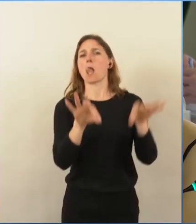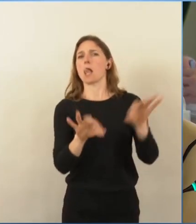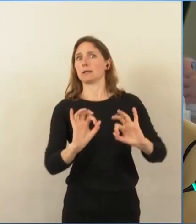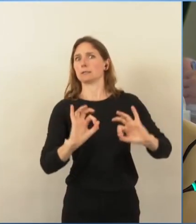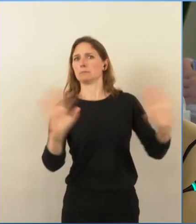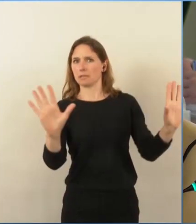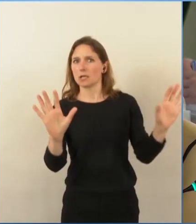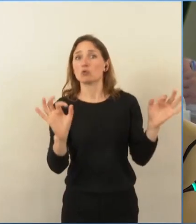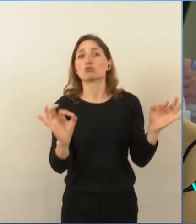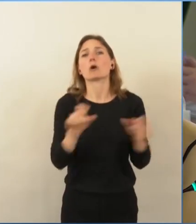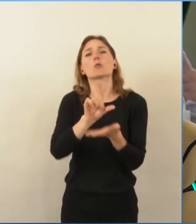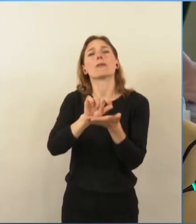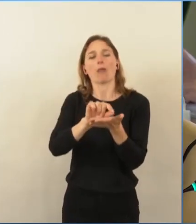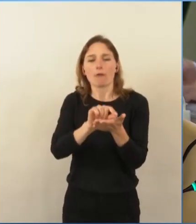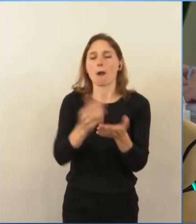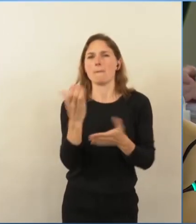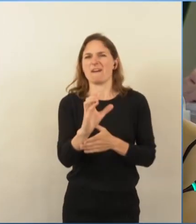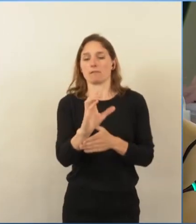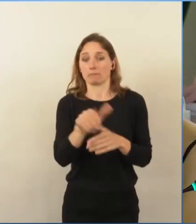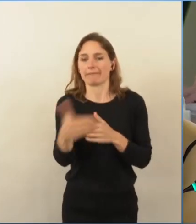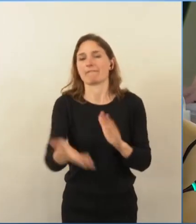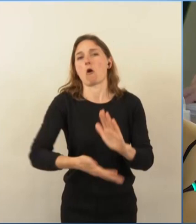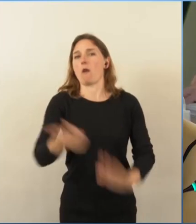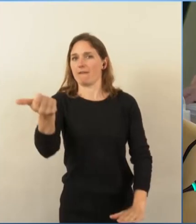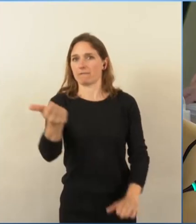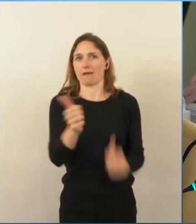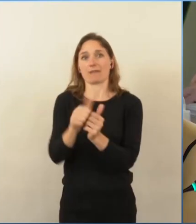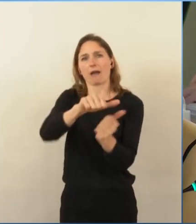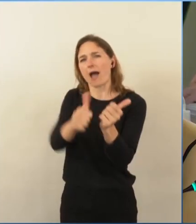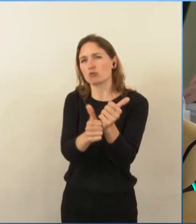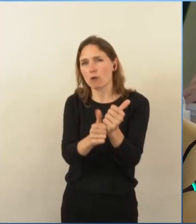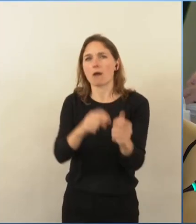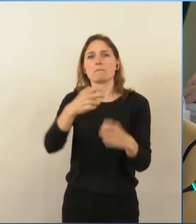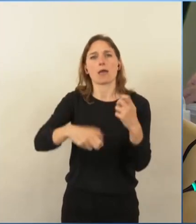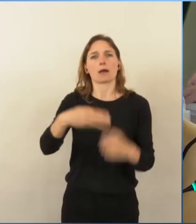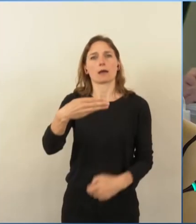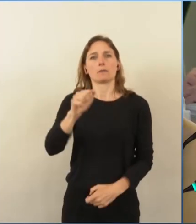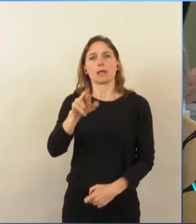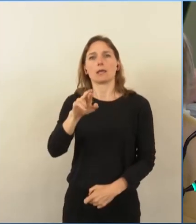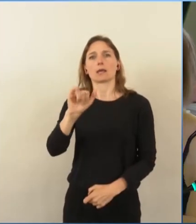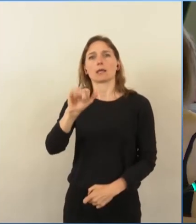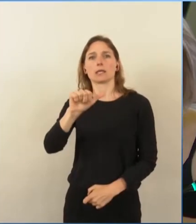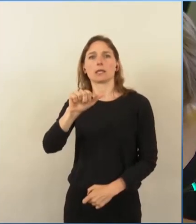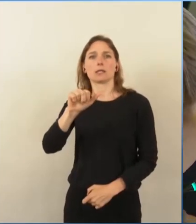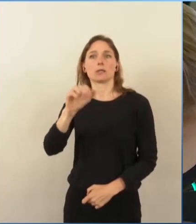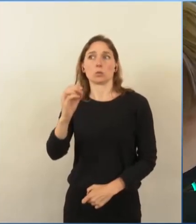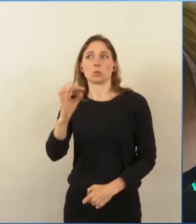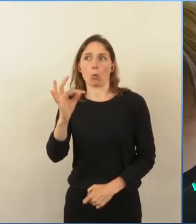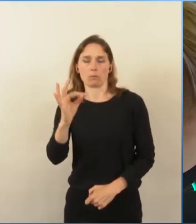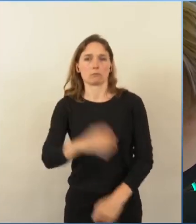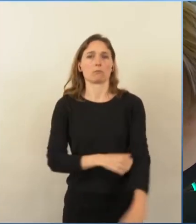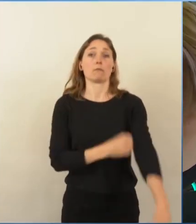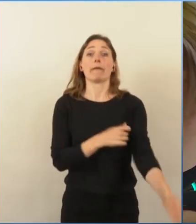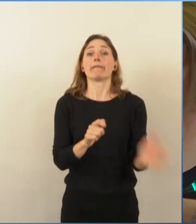retirée sur Twitter avec votre adjoint Pierre Mériot qui le 30 mars à 11h04 tweeté que